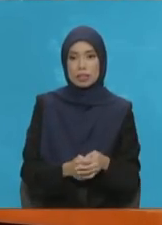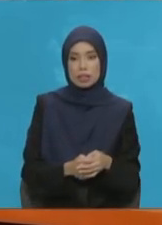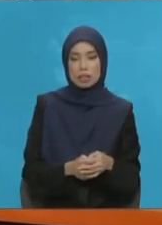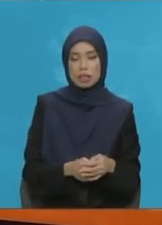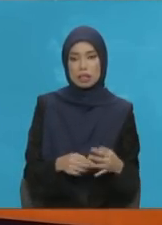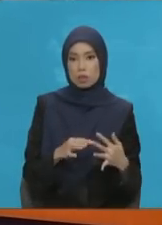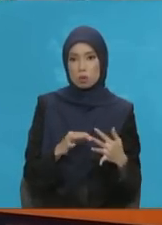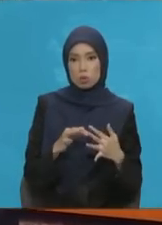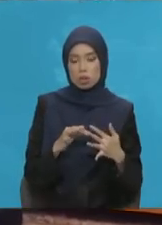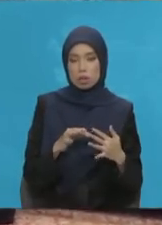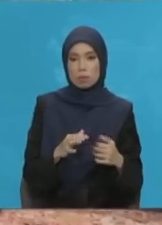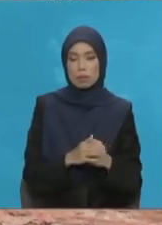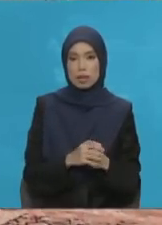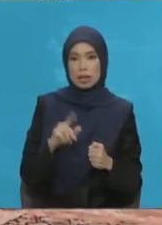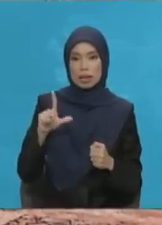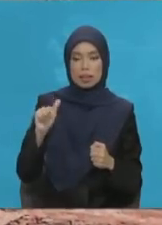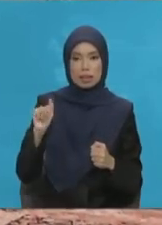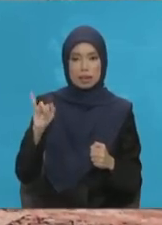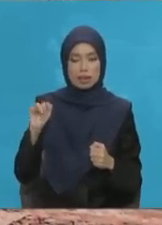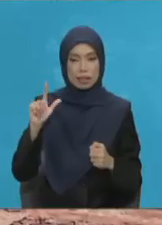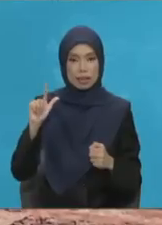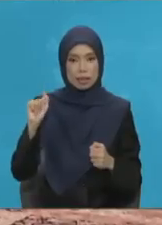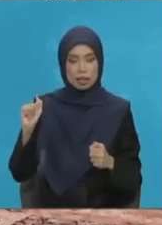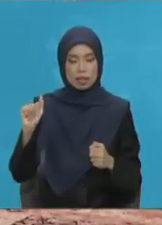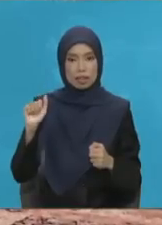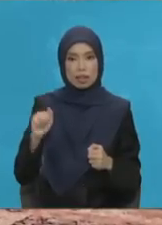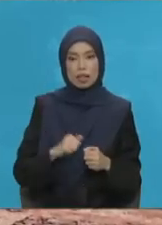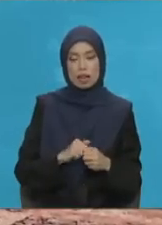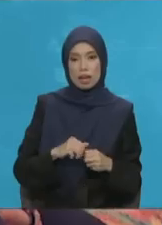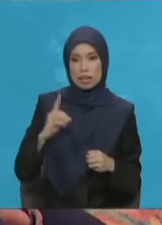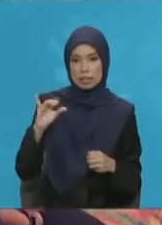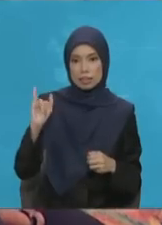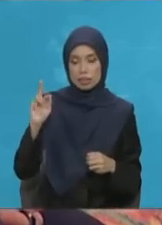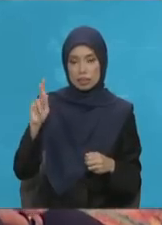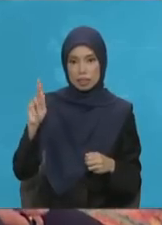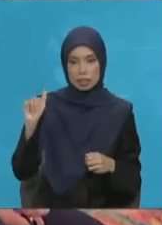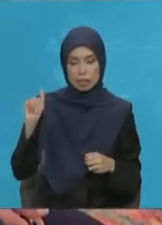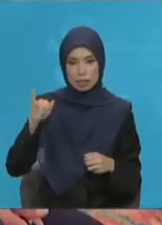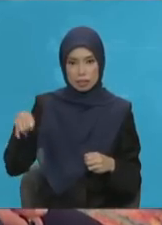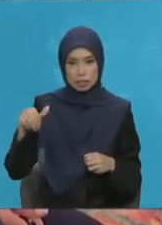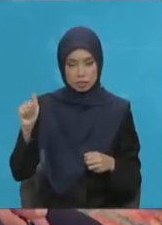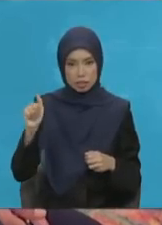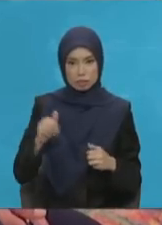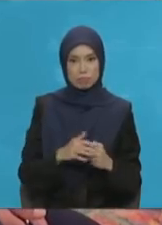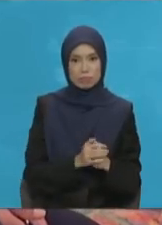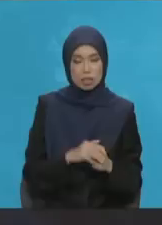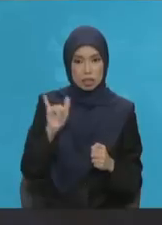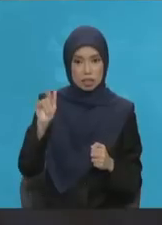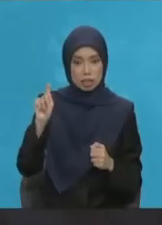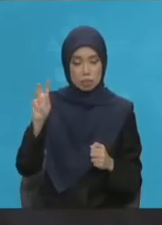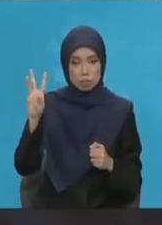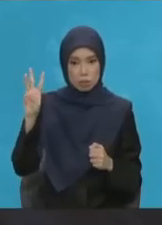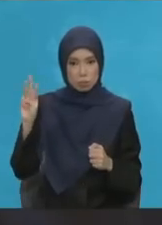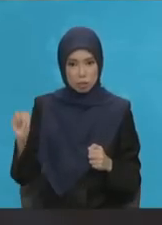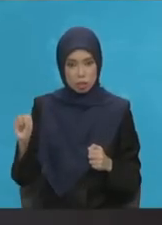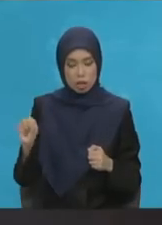Maharaja Setia Laila diraja sahibul Irsyad Pangeran anak Haji Abdurrahim yang amat Mulia pangeran sanggamara di Raja